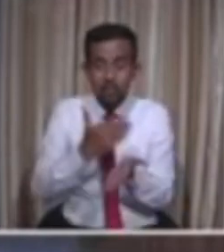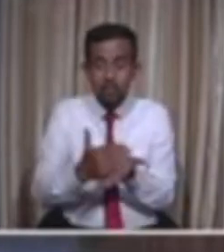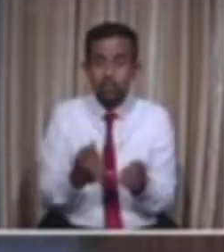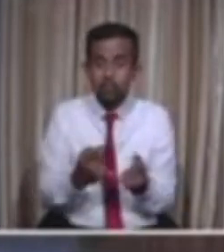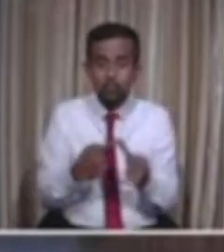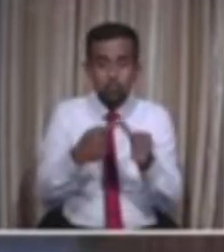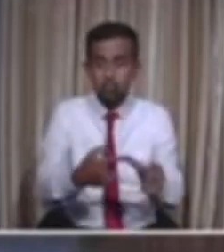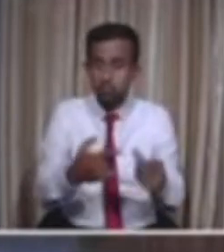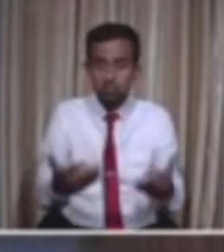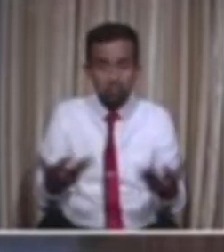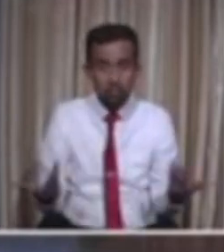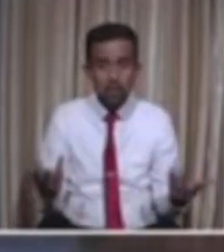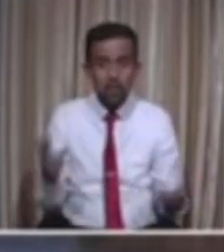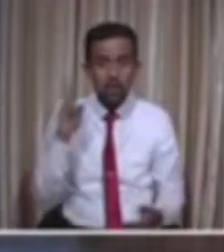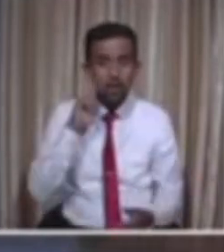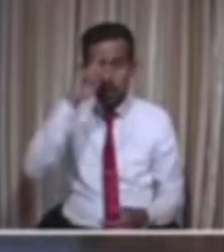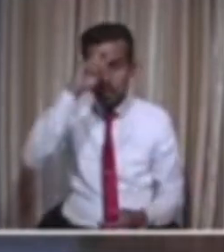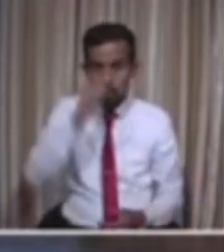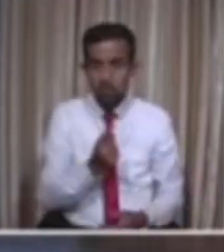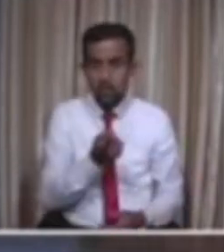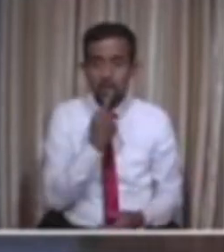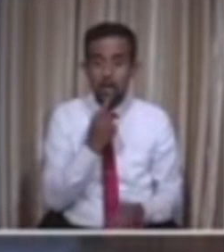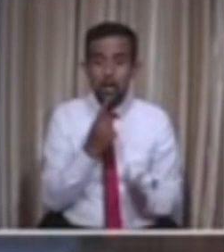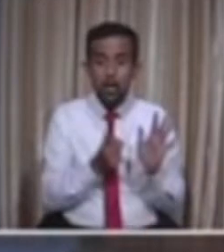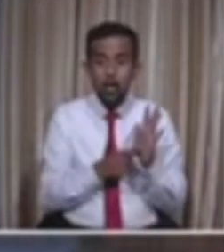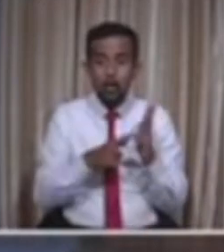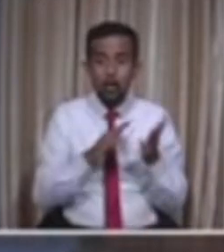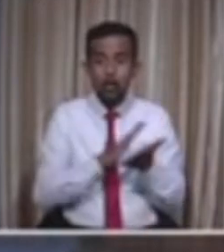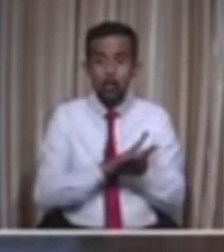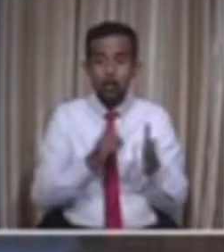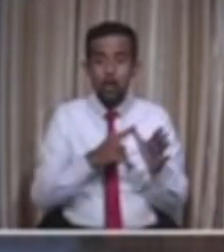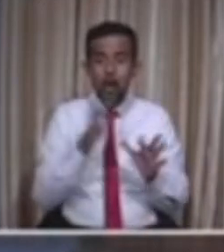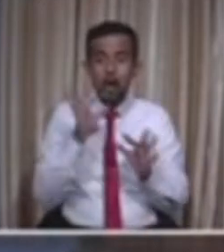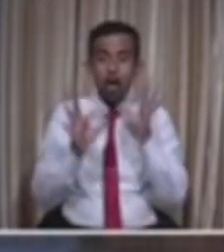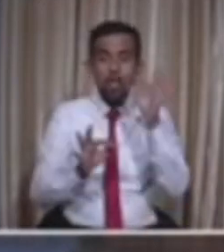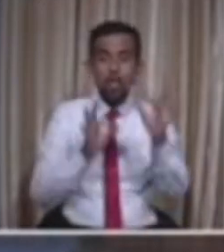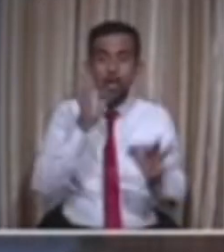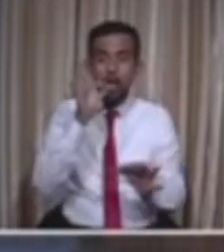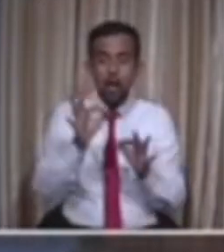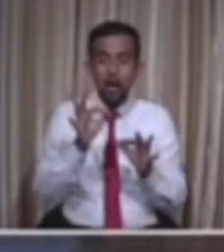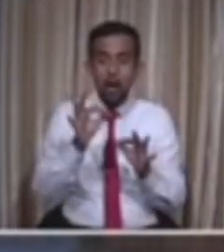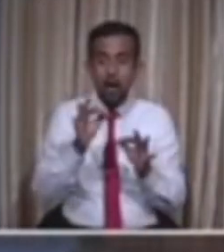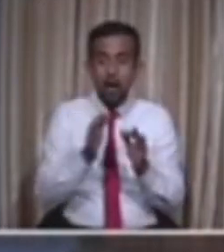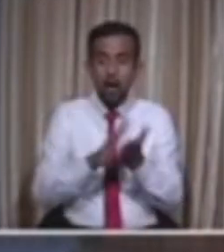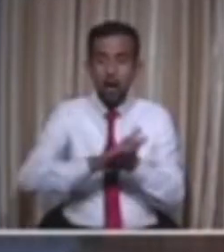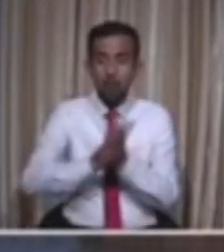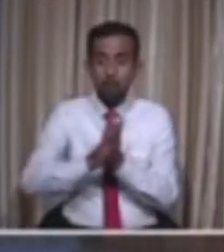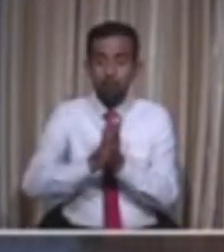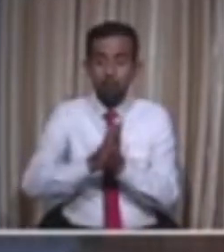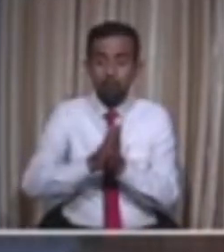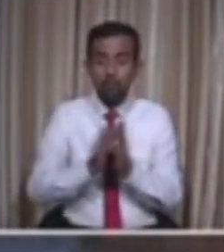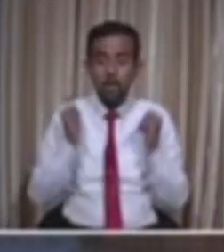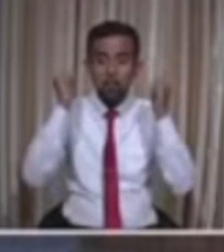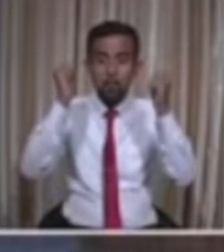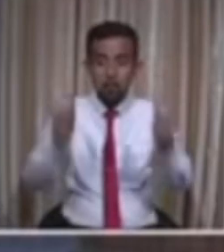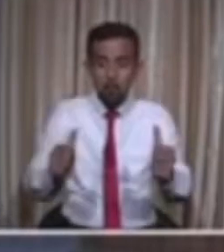datang, Ranil Wickremesinghe mahatya kini om, arah grusha ke, hunu ate kata awe, oh, well pal me anne kila, eh grusha ke hunu ate